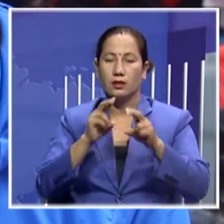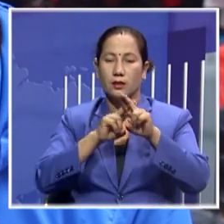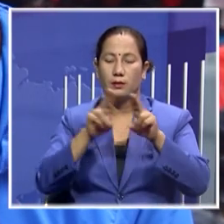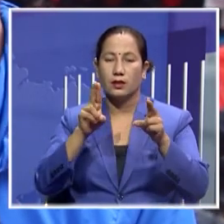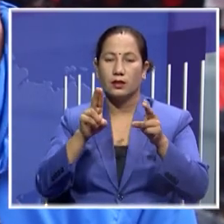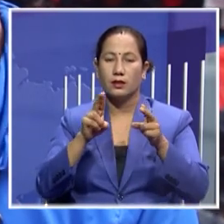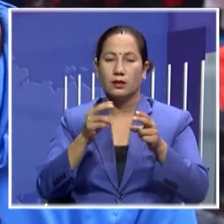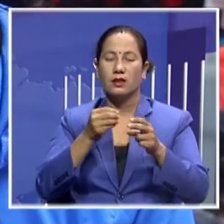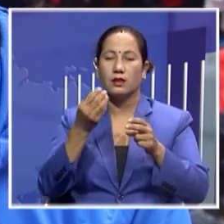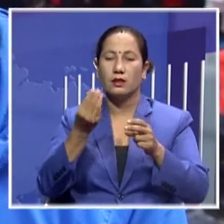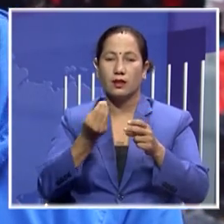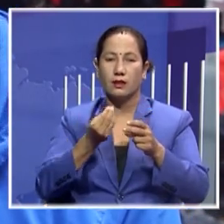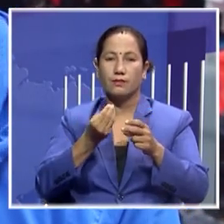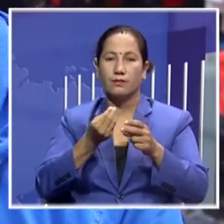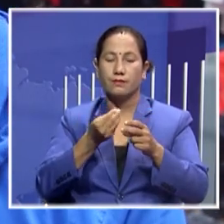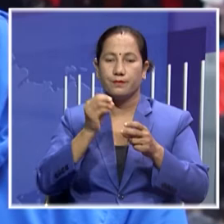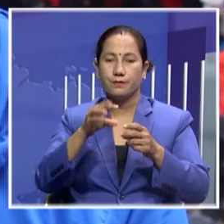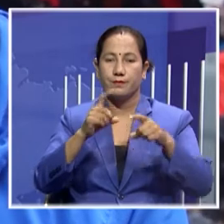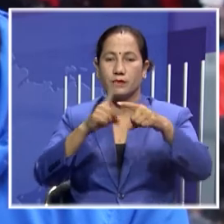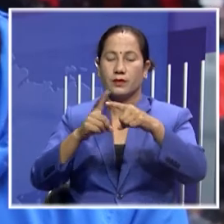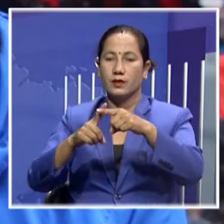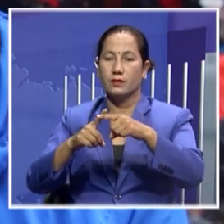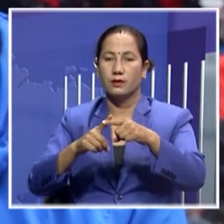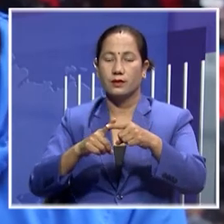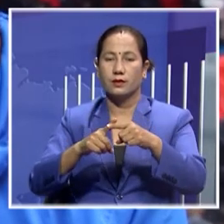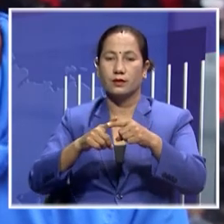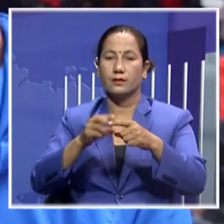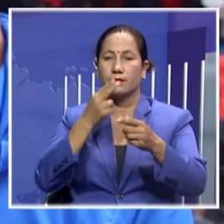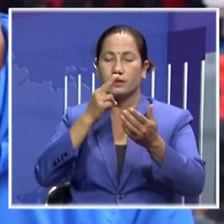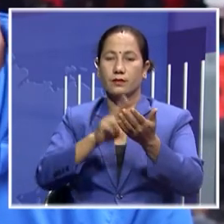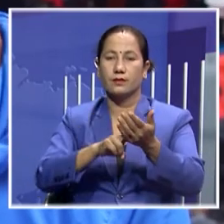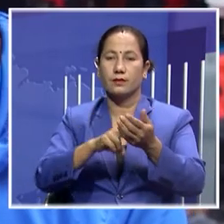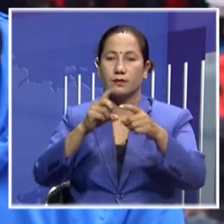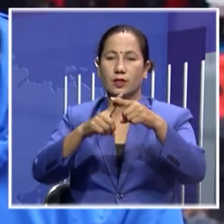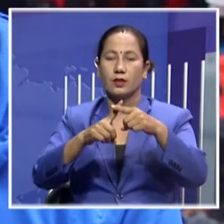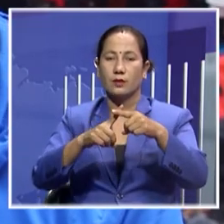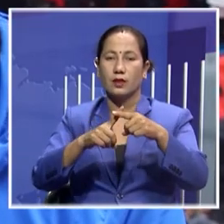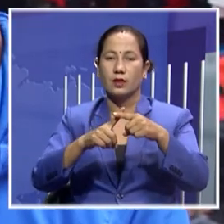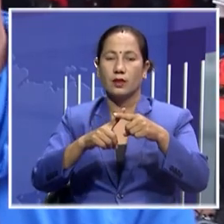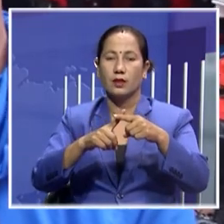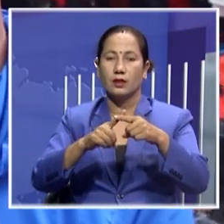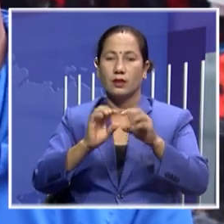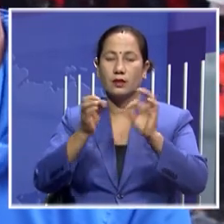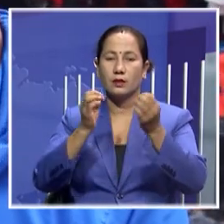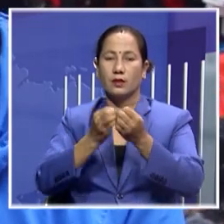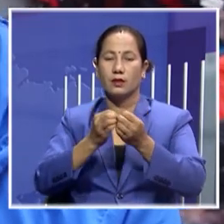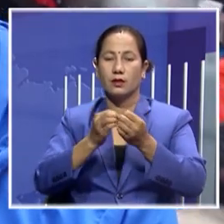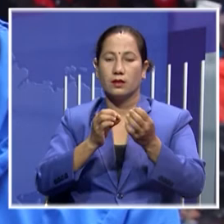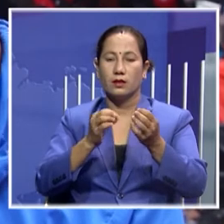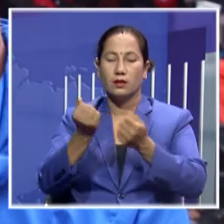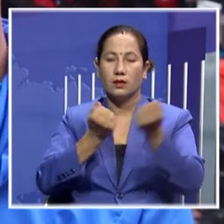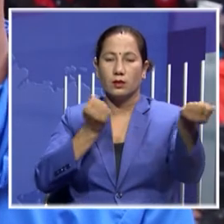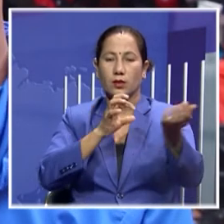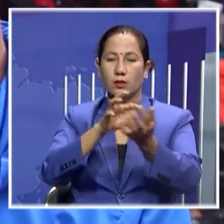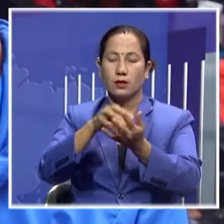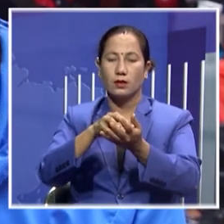भयो भने कम उसमा, जस्तै चोक चोकमा, हुलाक चोकमा, हुलाक चोकमा, विशाल बजार, विशाल बजारमा, नारायण थानमा, शीतलपाटीमा, बस पार्कमा, यस्तै एरिया